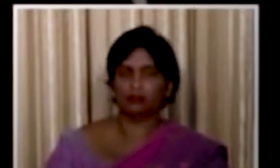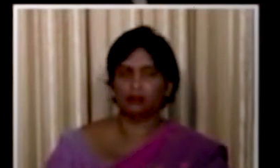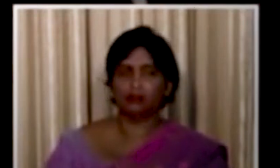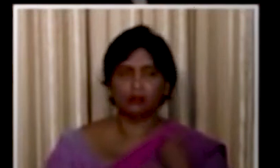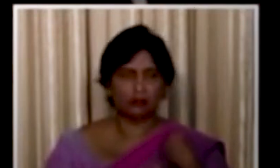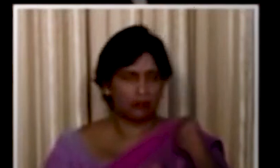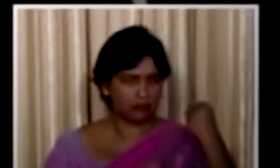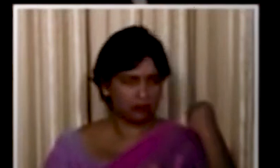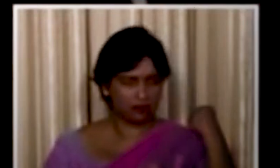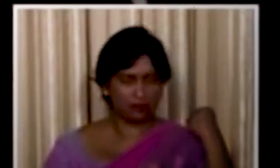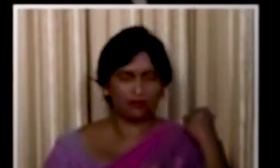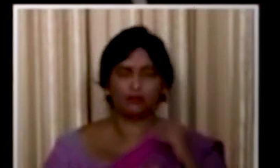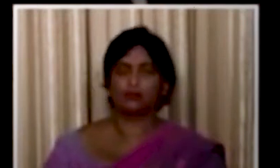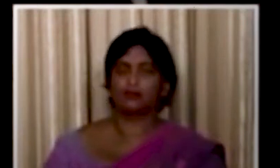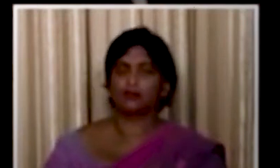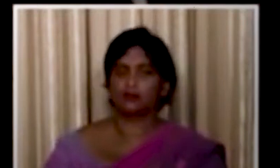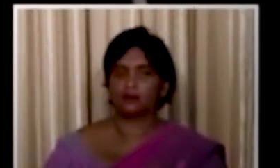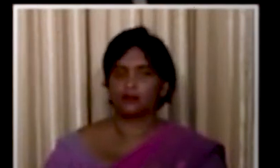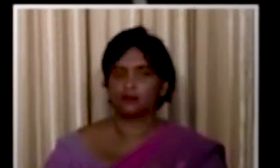கடந்த மாதம்